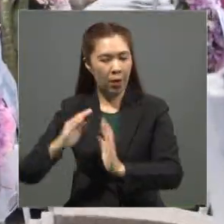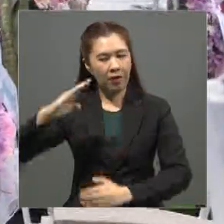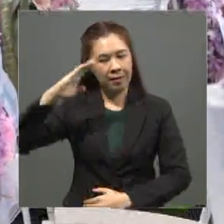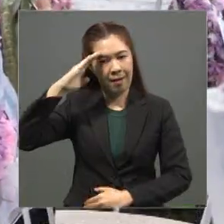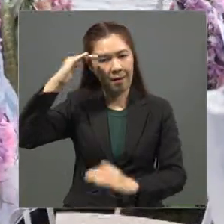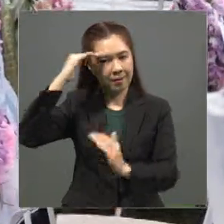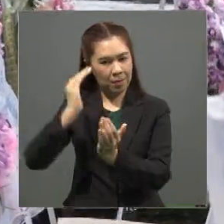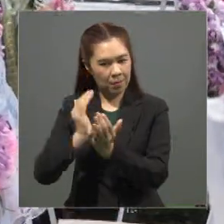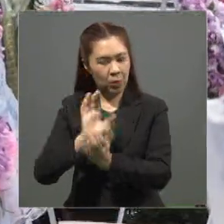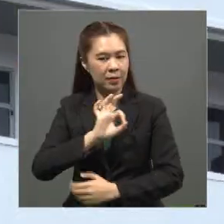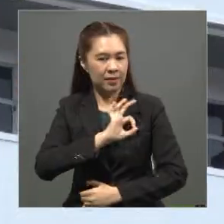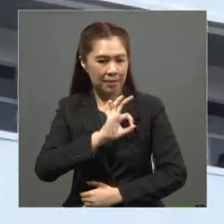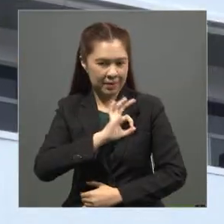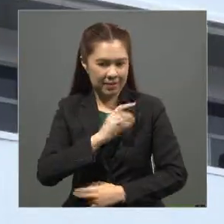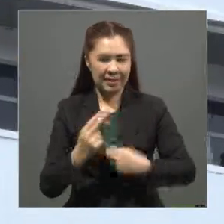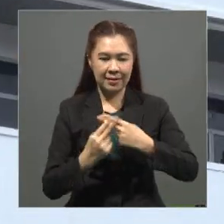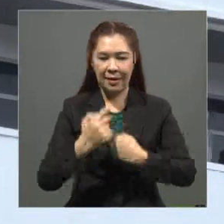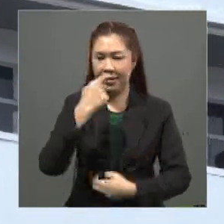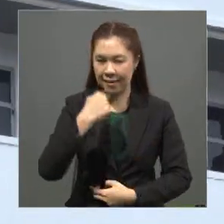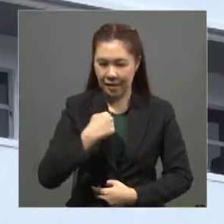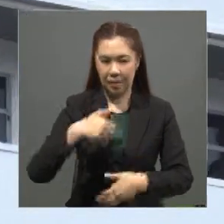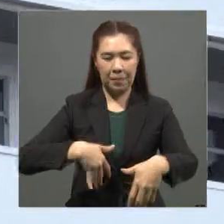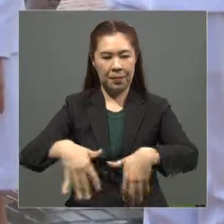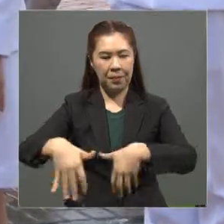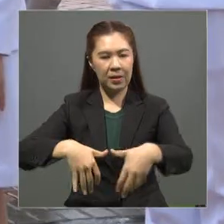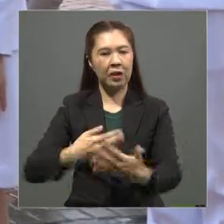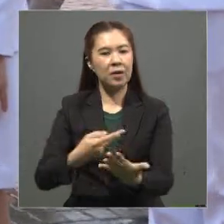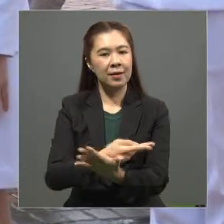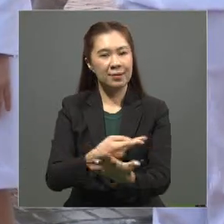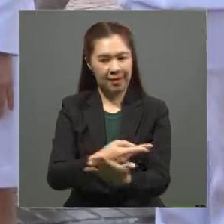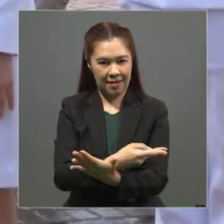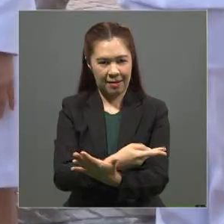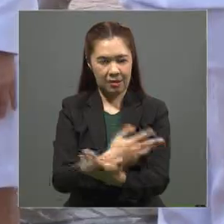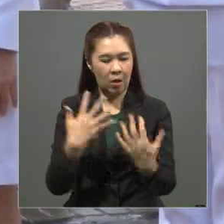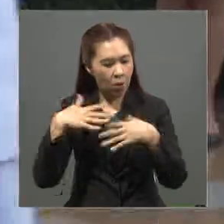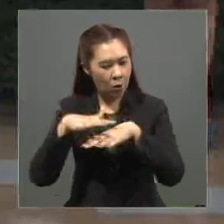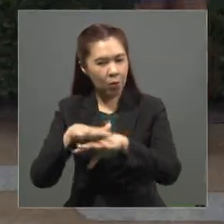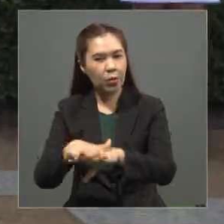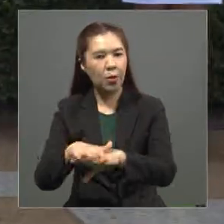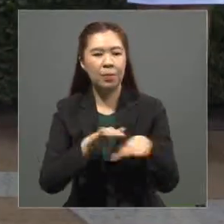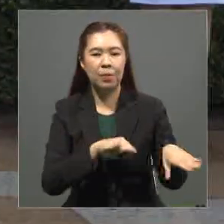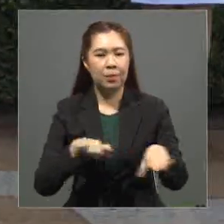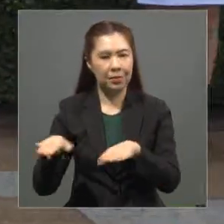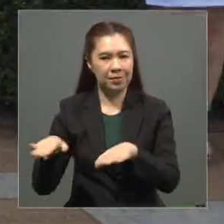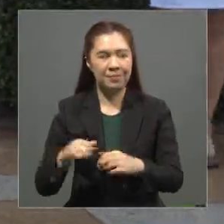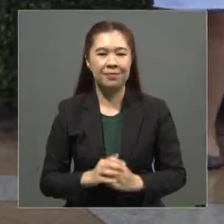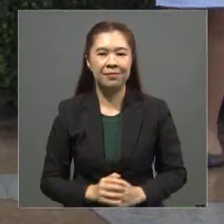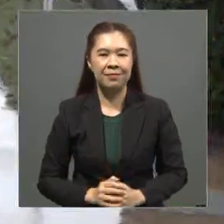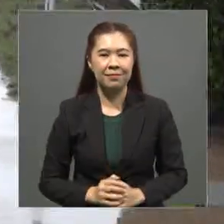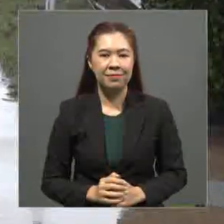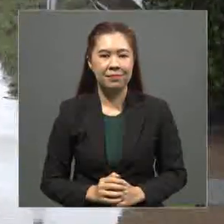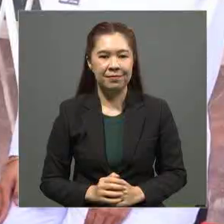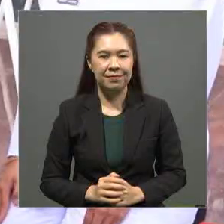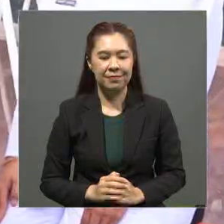ตำรวจสมาชิกเหล่ากาชาตจังหวัดและประชาชนชาวจังหวัดกาญจนบุรีร่วมพิธีกันอย่างพร้อมเพรียงส่วนที่